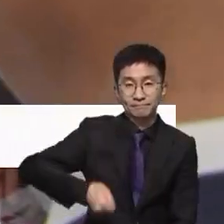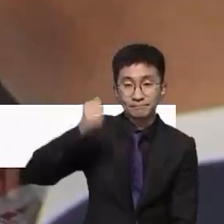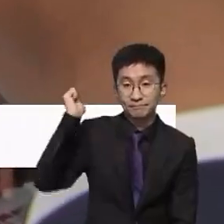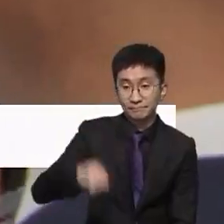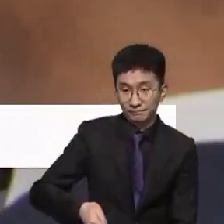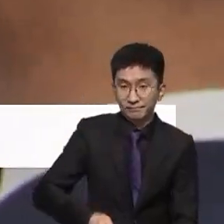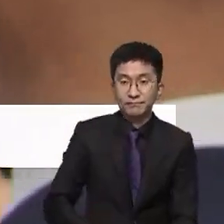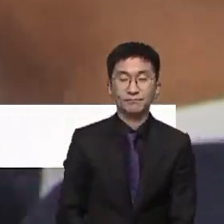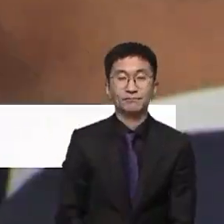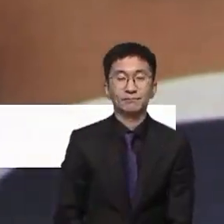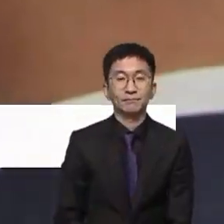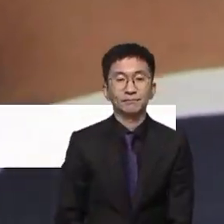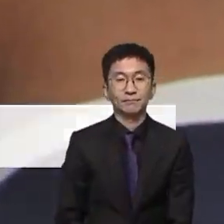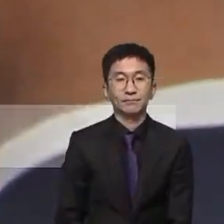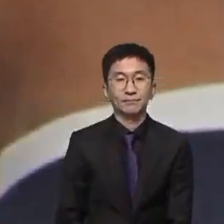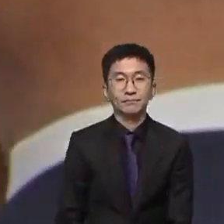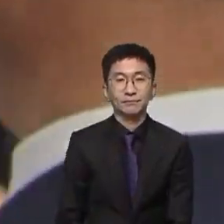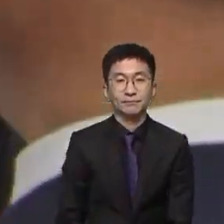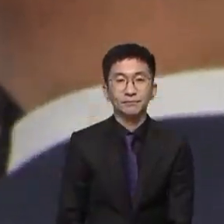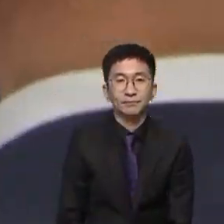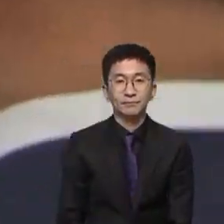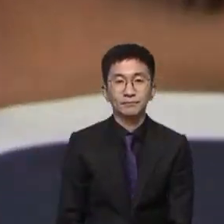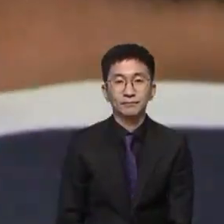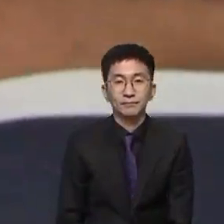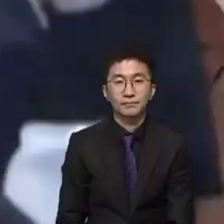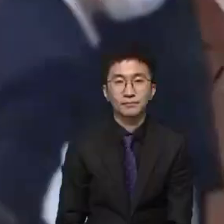자, 수고하셨습니다.